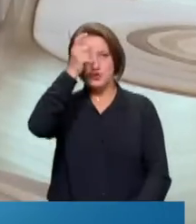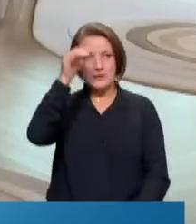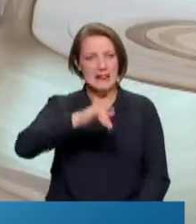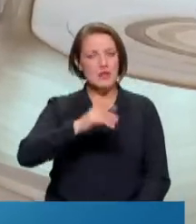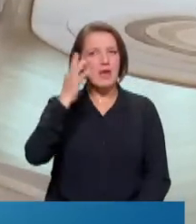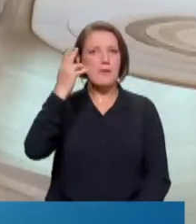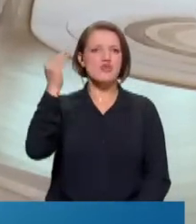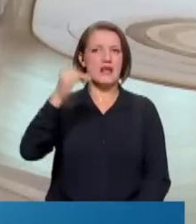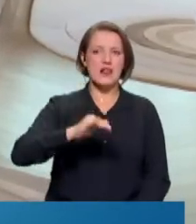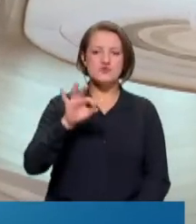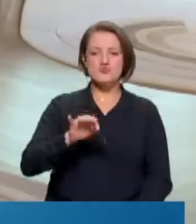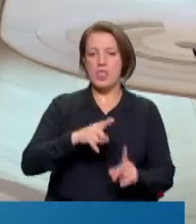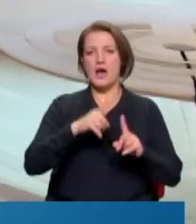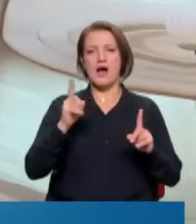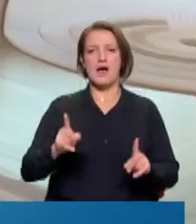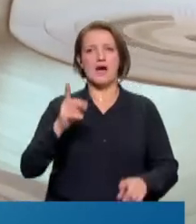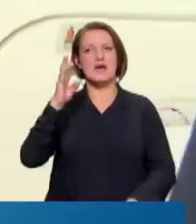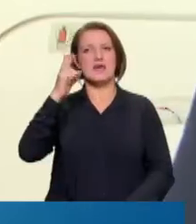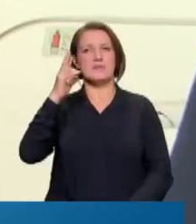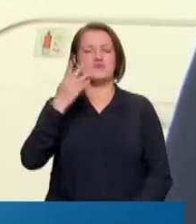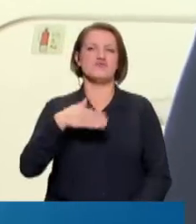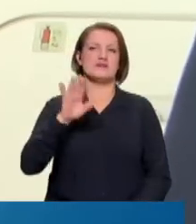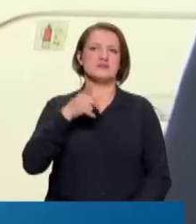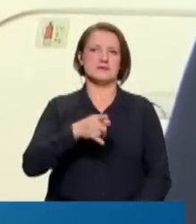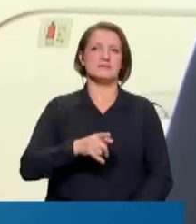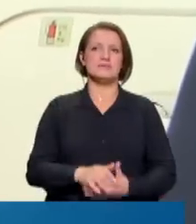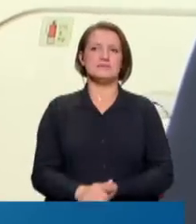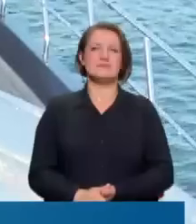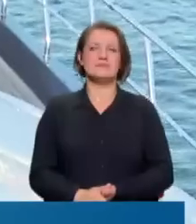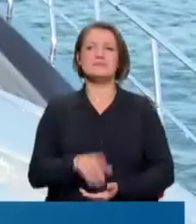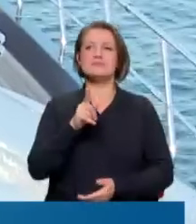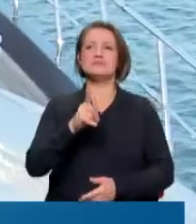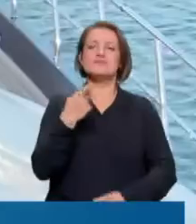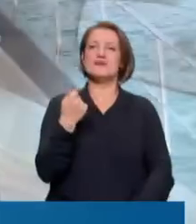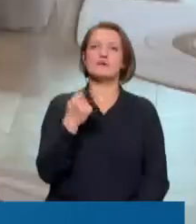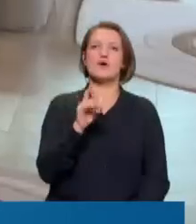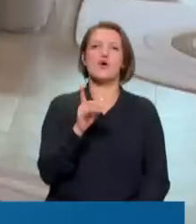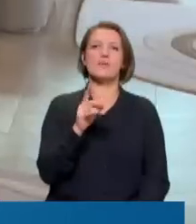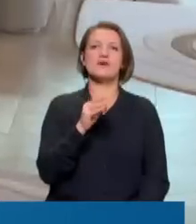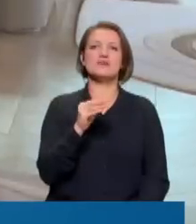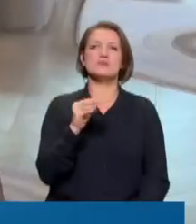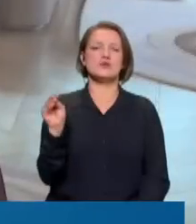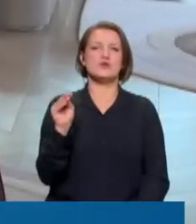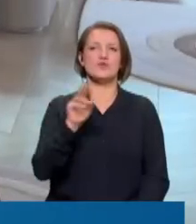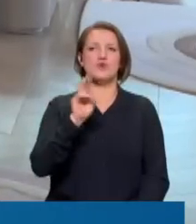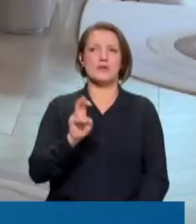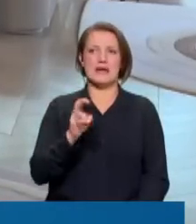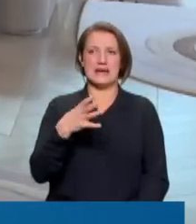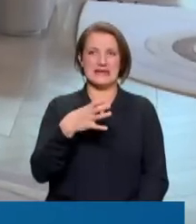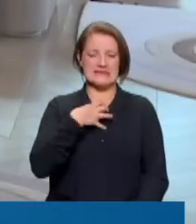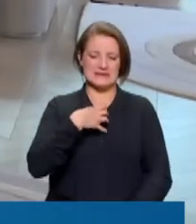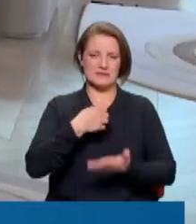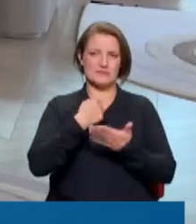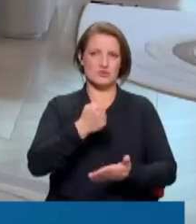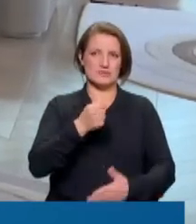geliyor şu ana kadar yabancı önde K Türksünüz nedir bunun ederi 15 milyon dolar kendi bütçemiz